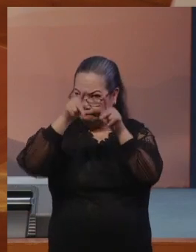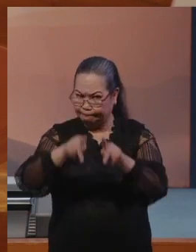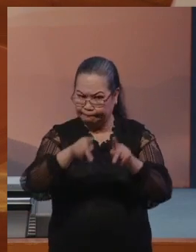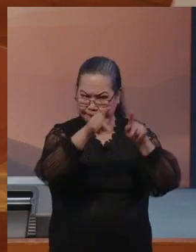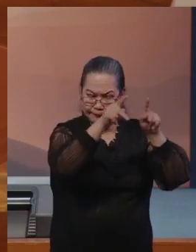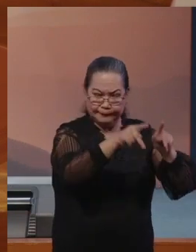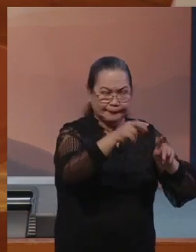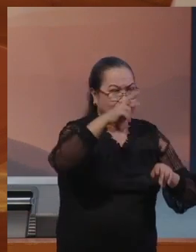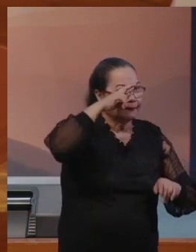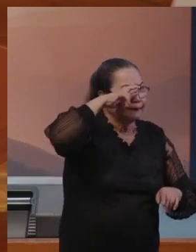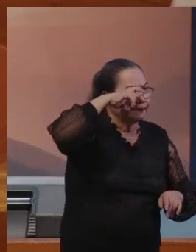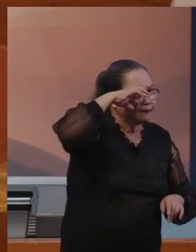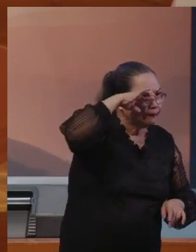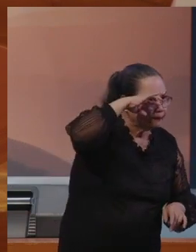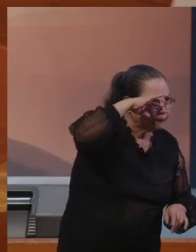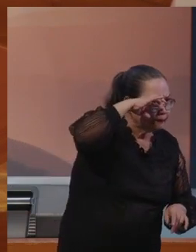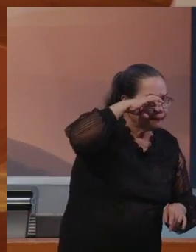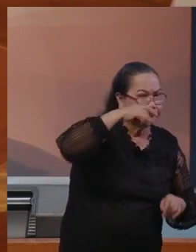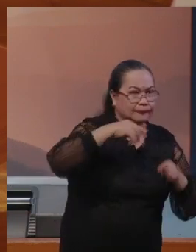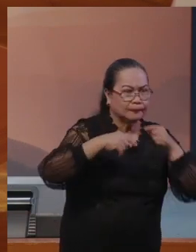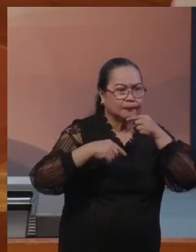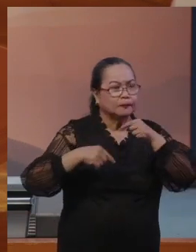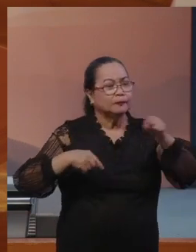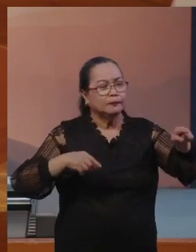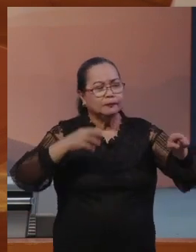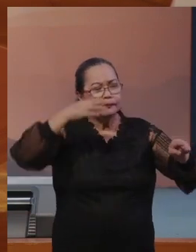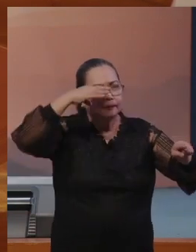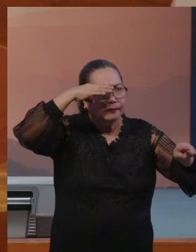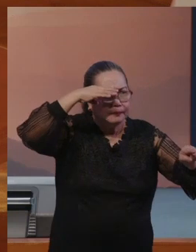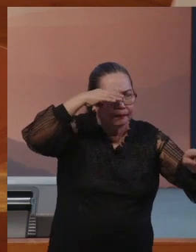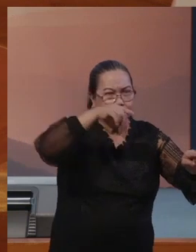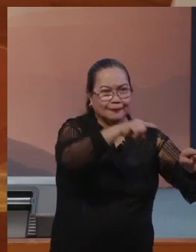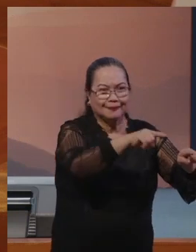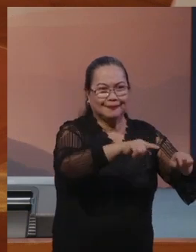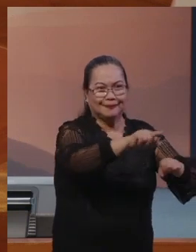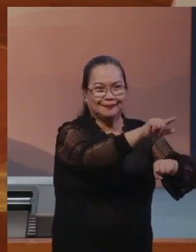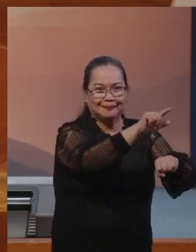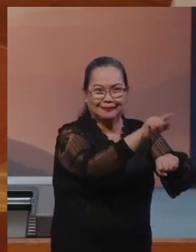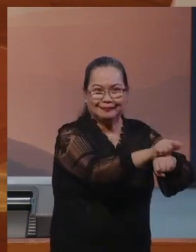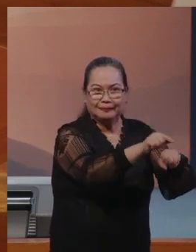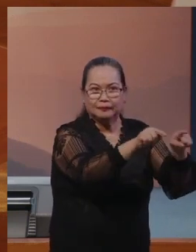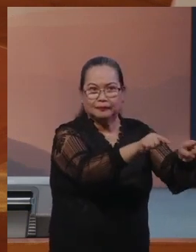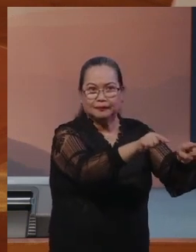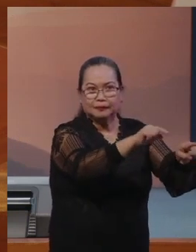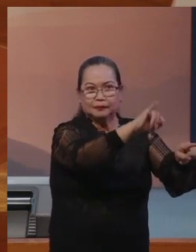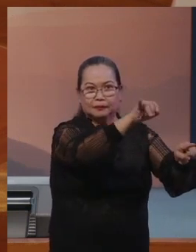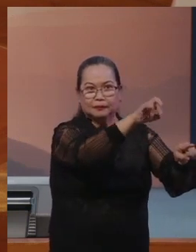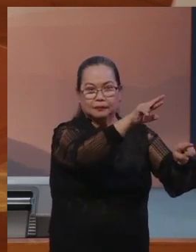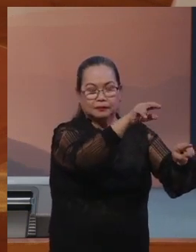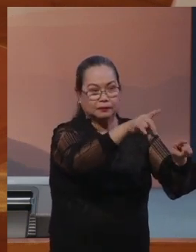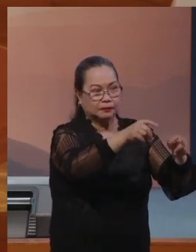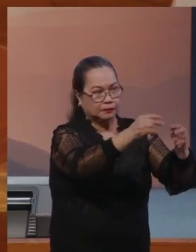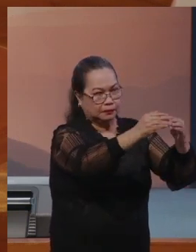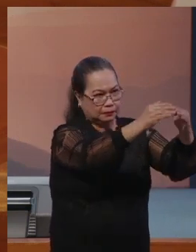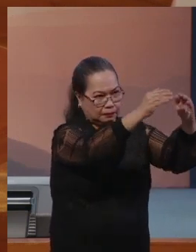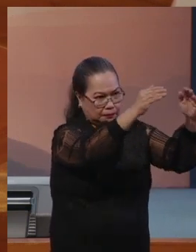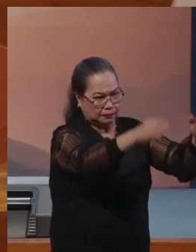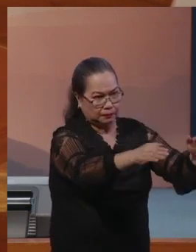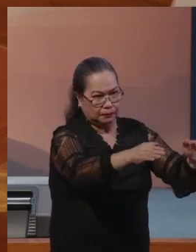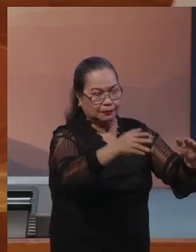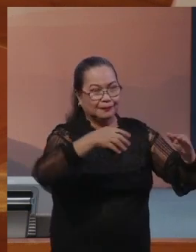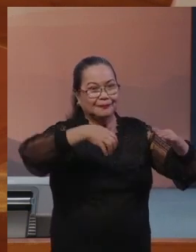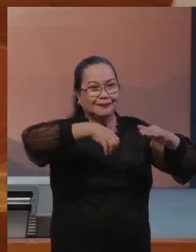spies, saying, Go view the land, especially Jericho. And they went and came into the house of